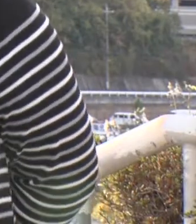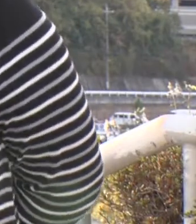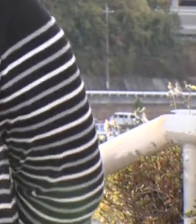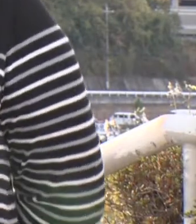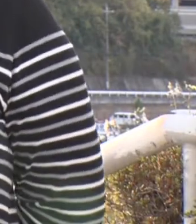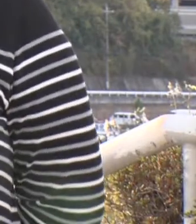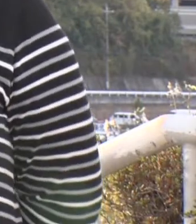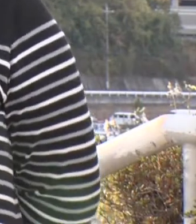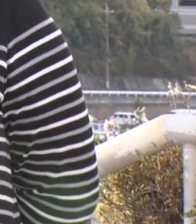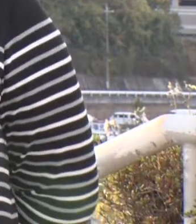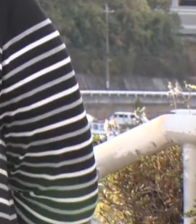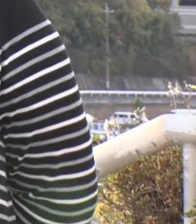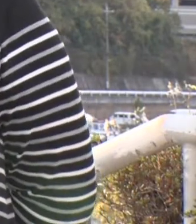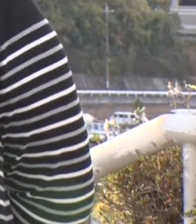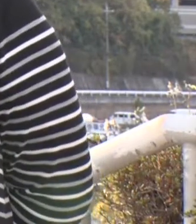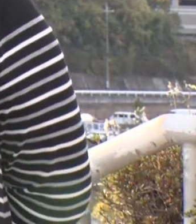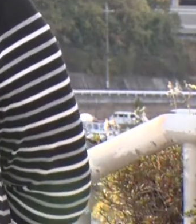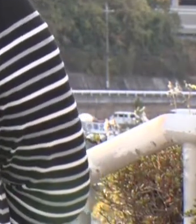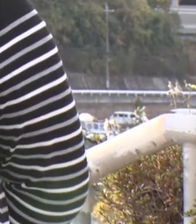今週の輝きさん、